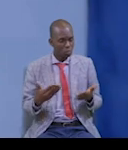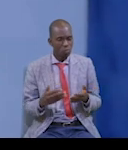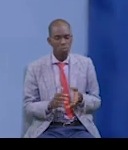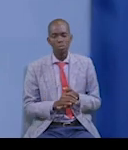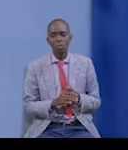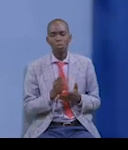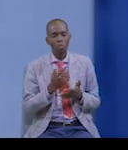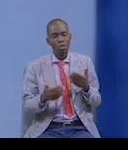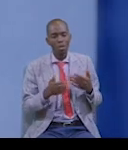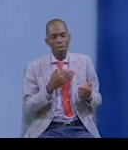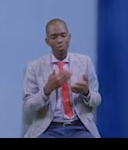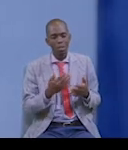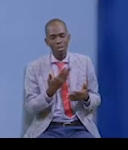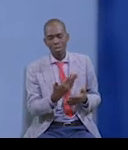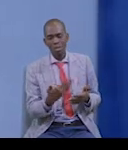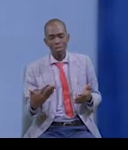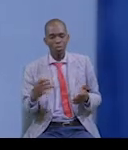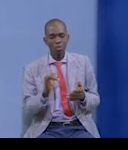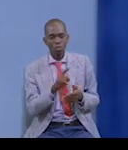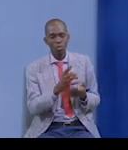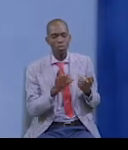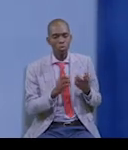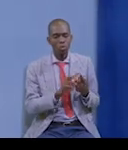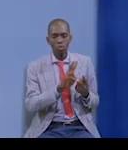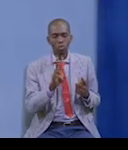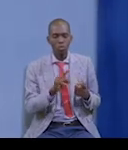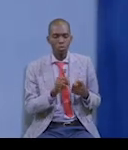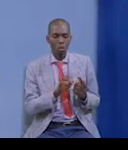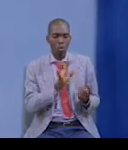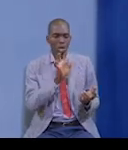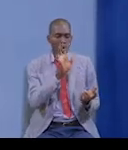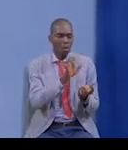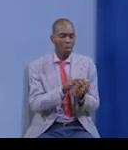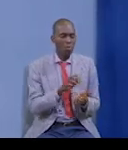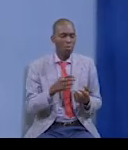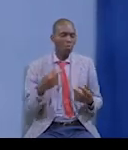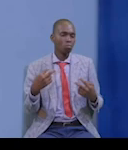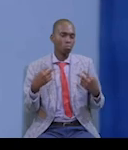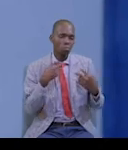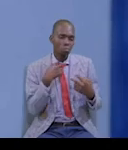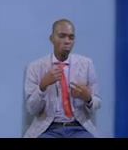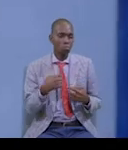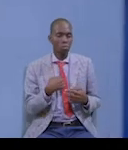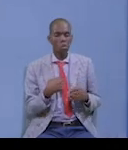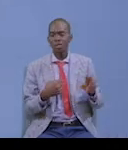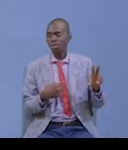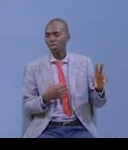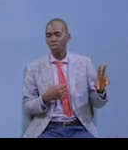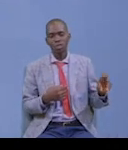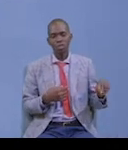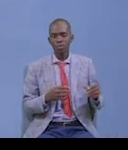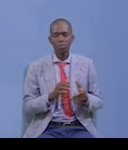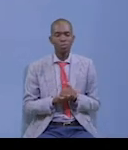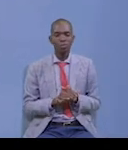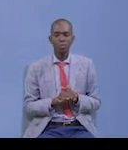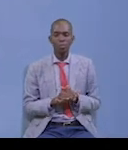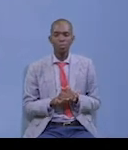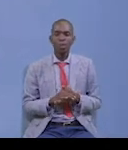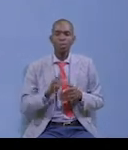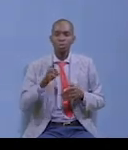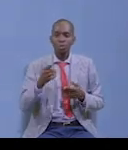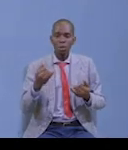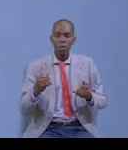bait you want to give, ఎటువంటి ఎర నాకు వేయాలనుకుంటున్నావో, I say no. నేను నో చెప్పేస్తున్నా. Surrender to the